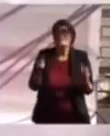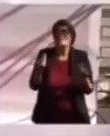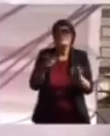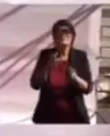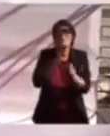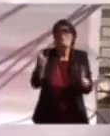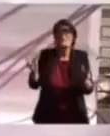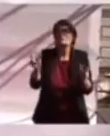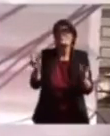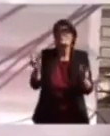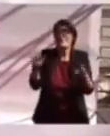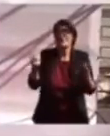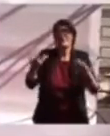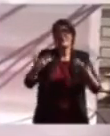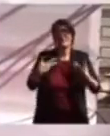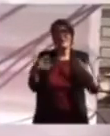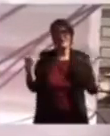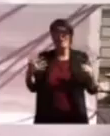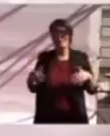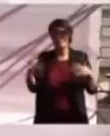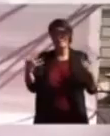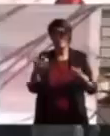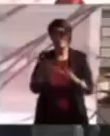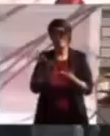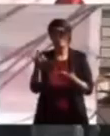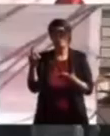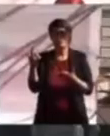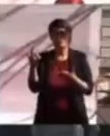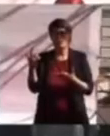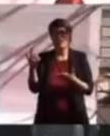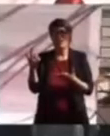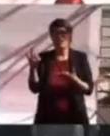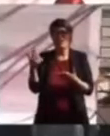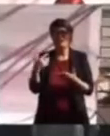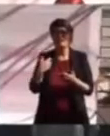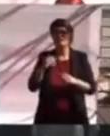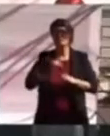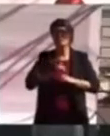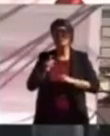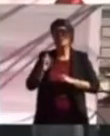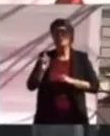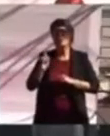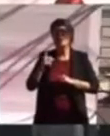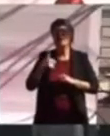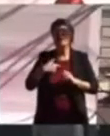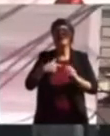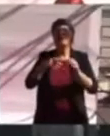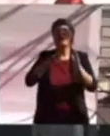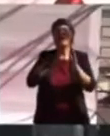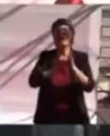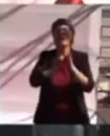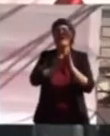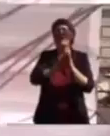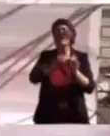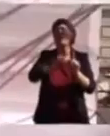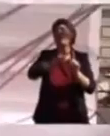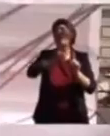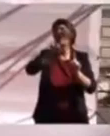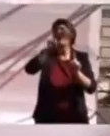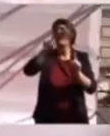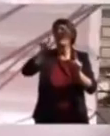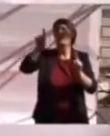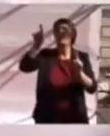credo che abbiamo piegato la curva con un'impostazione di natura sicuritaria mica avevamo un poliziotto a